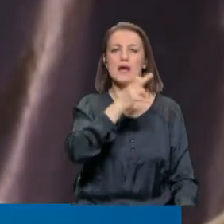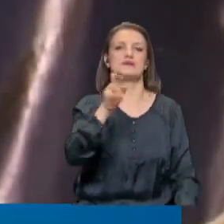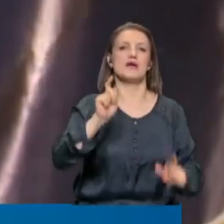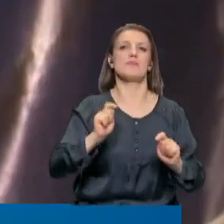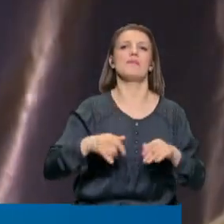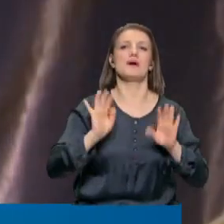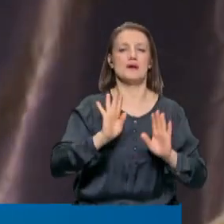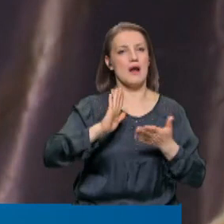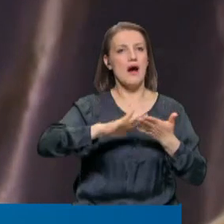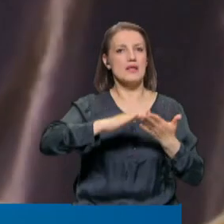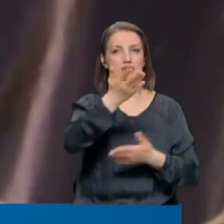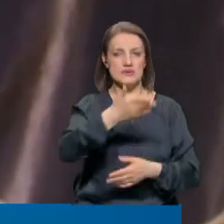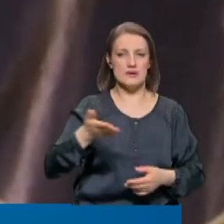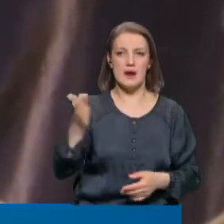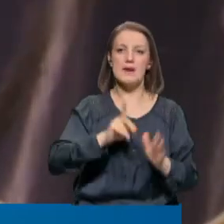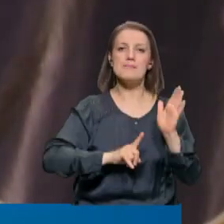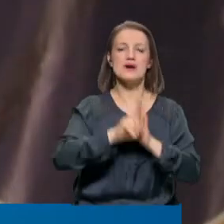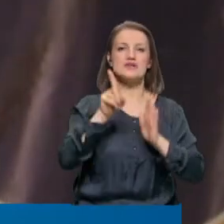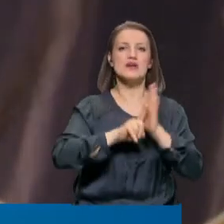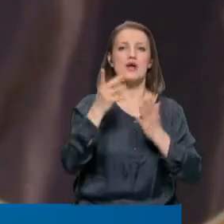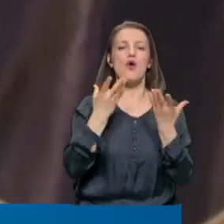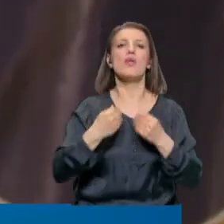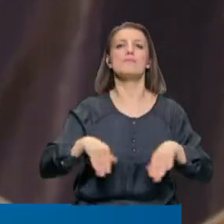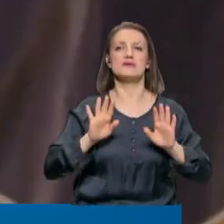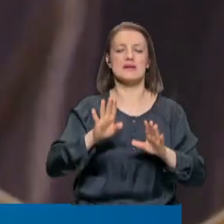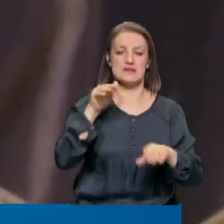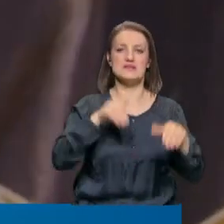aldatamazsınız. Arkadaşlar, başarılı